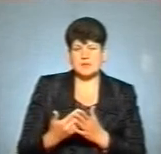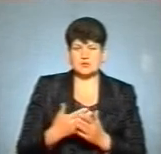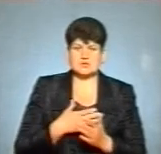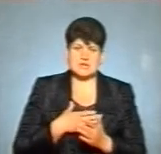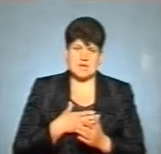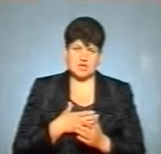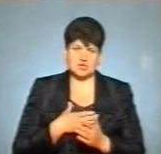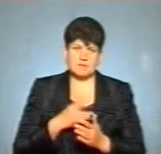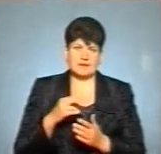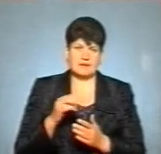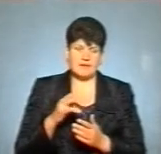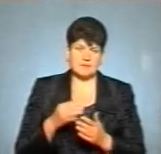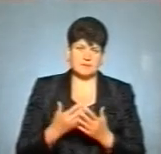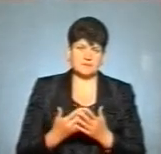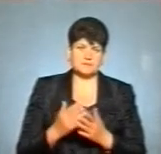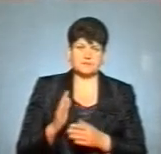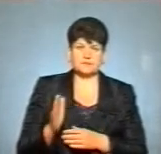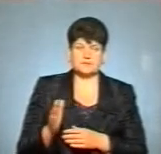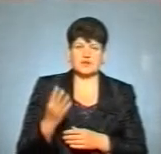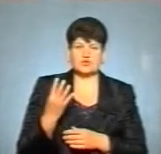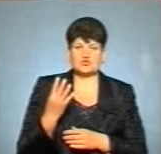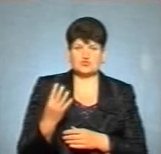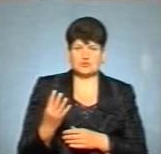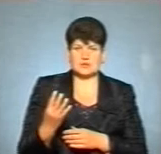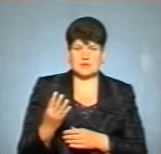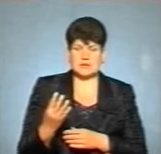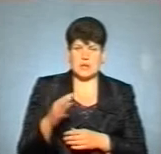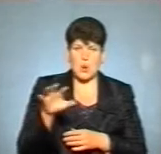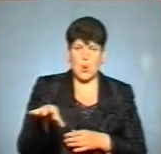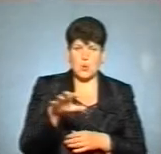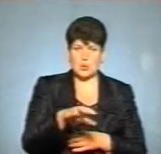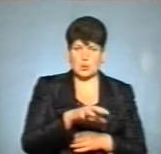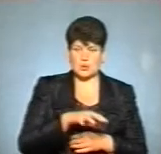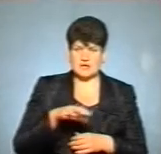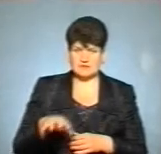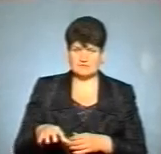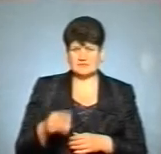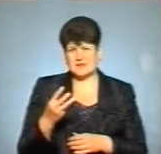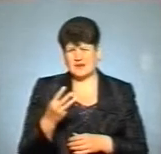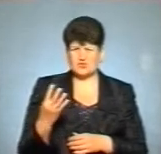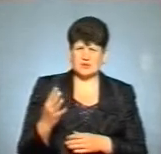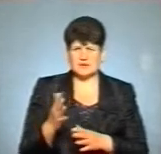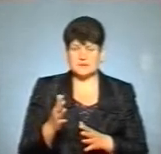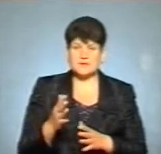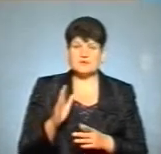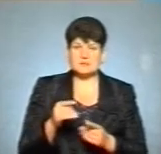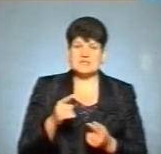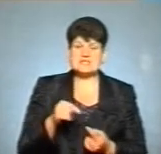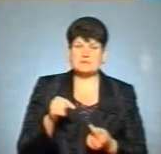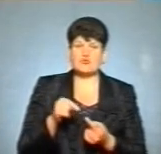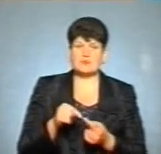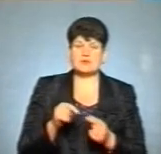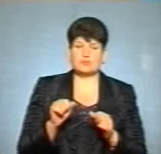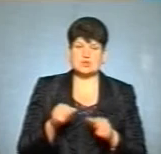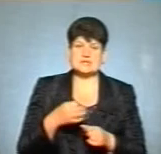нашими даними, близько 4 приблизно округів, 3-4 округи. Тобто, фактично, вона буде співпадати, ну, ми можемо